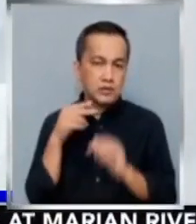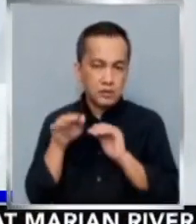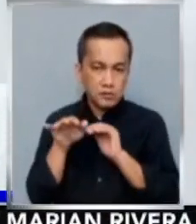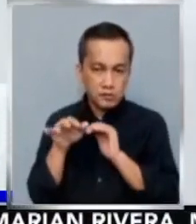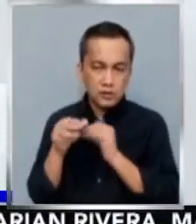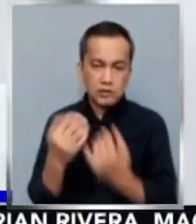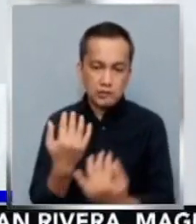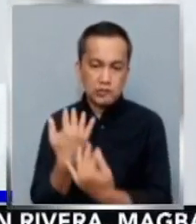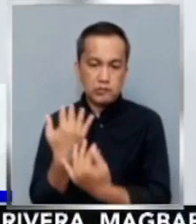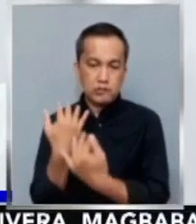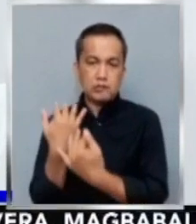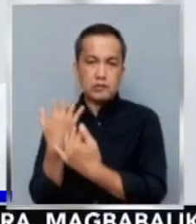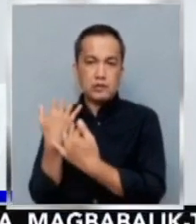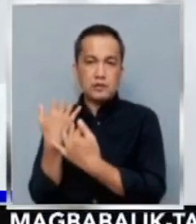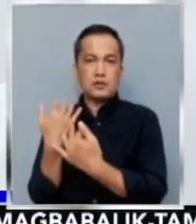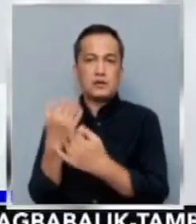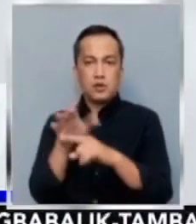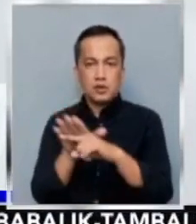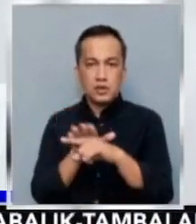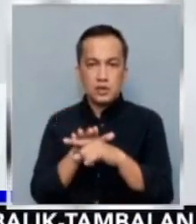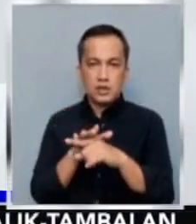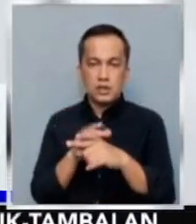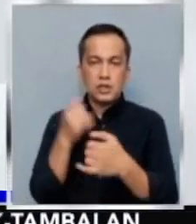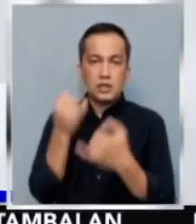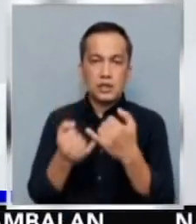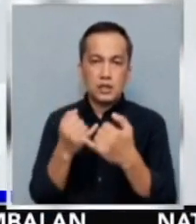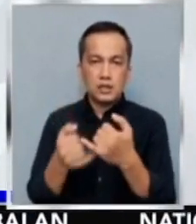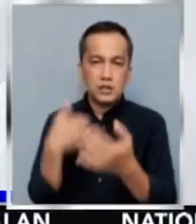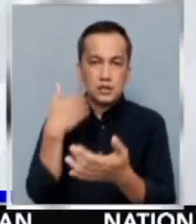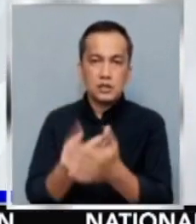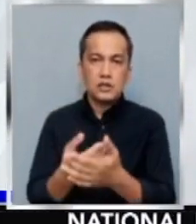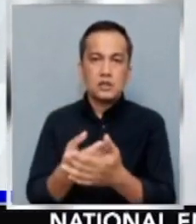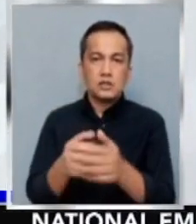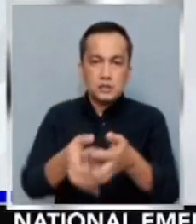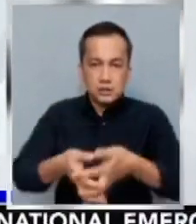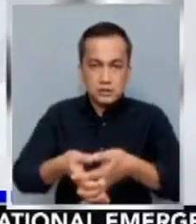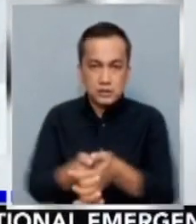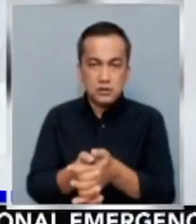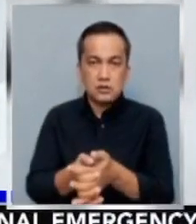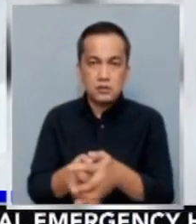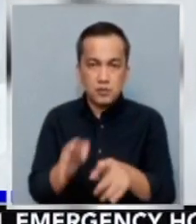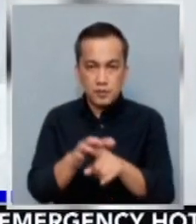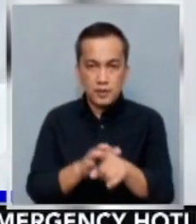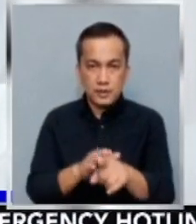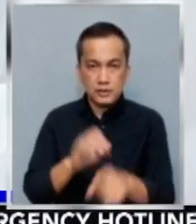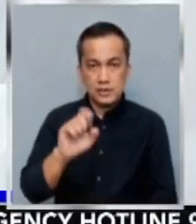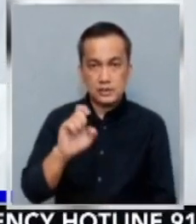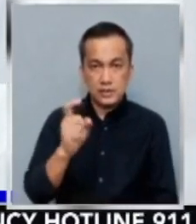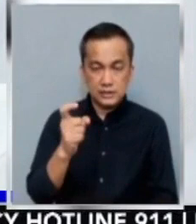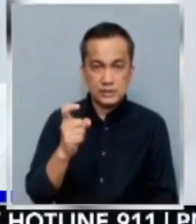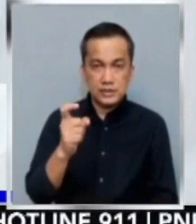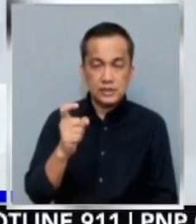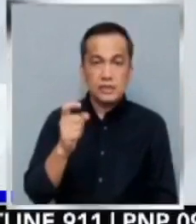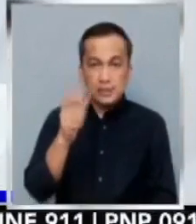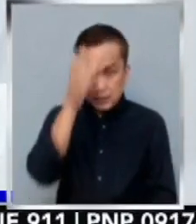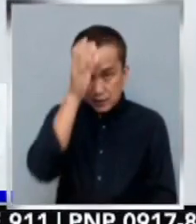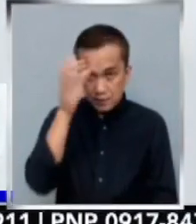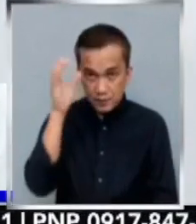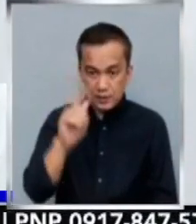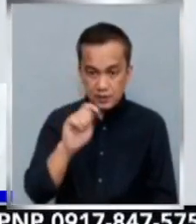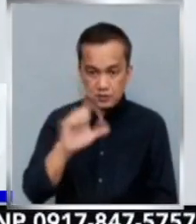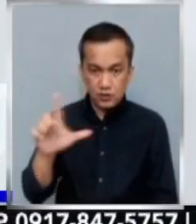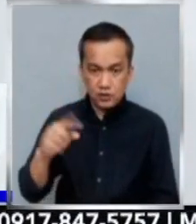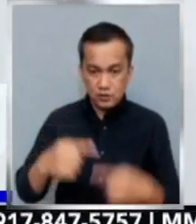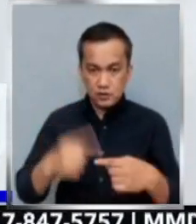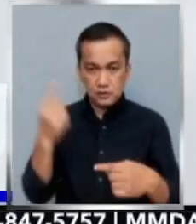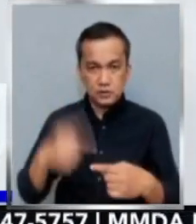andar hanggang sa may Santolan. Bumabagal din ang daloy ng mga sasakyan sa may SLEX Calamba Toll Plaza, partikular sa linya ng mga nagbabayad ng